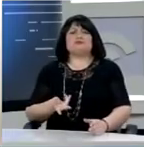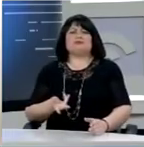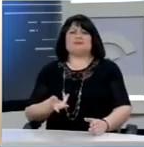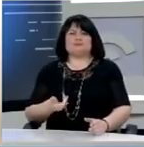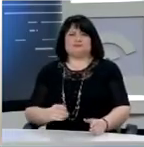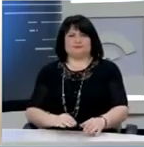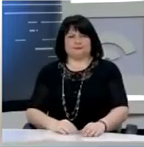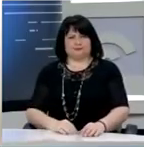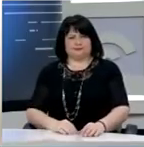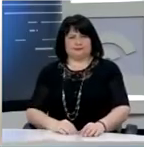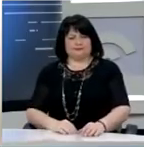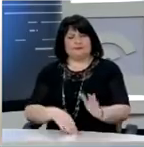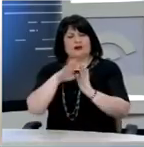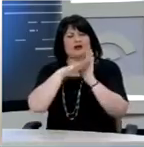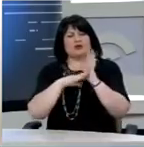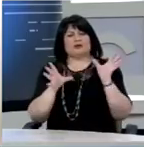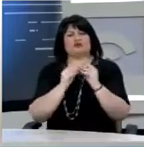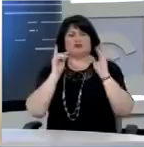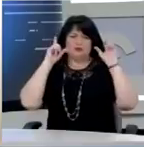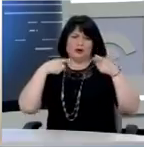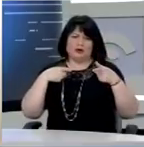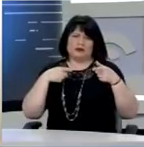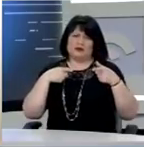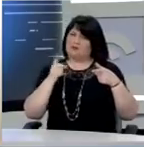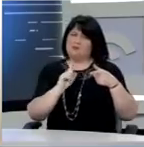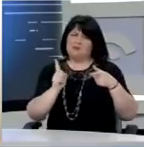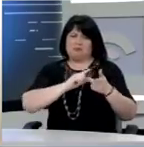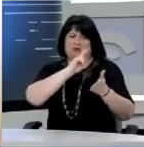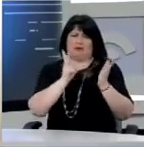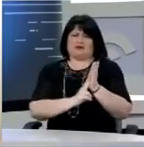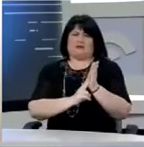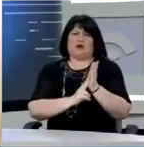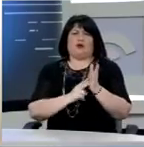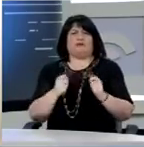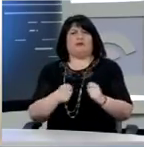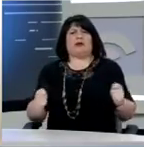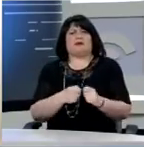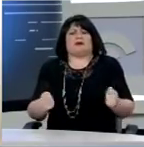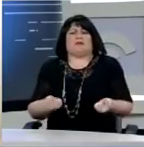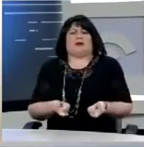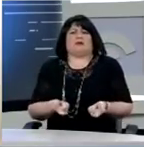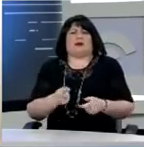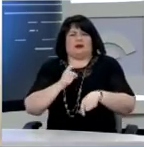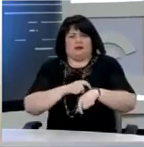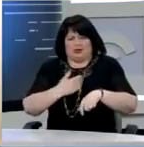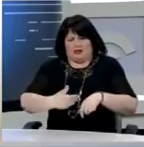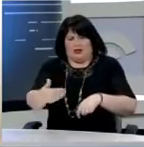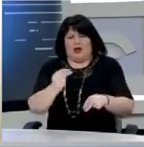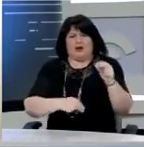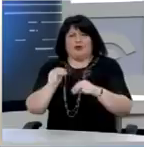Και είναι εντός των κανόνων της δημοκρατίας. Δεν υπάρχει κανένας κανόνας που να απαγορεύει να παίρνεις μέτρα ακόμα και σε περιόδους